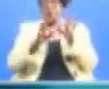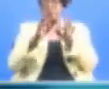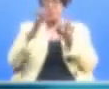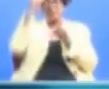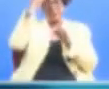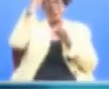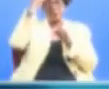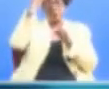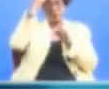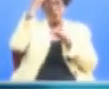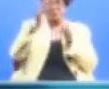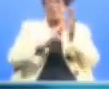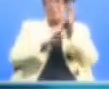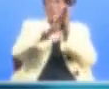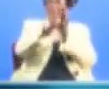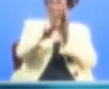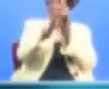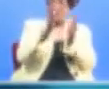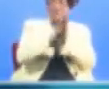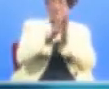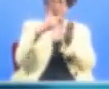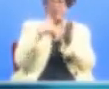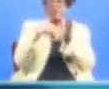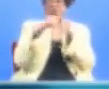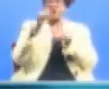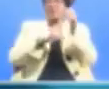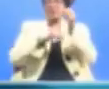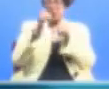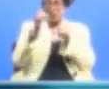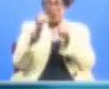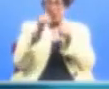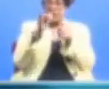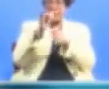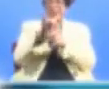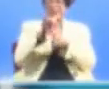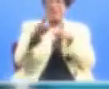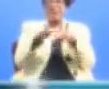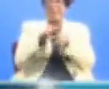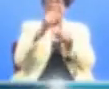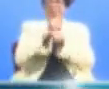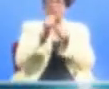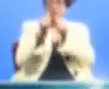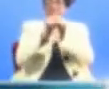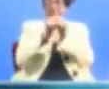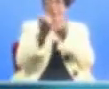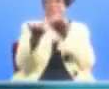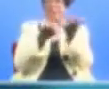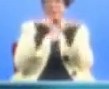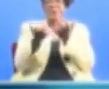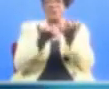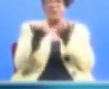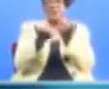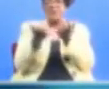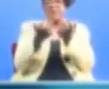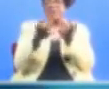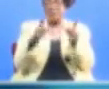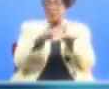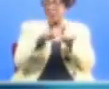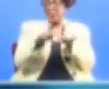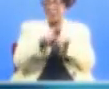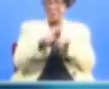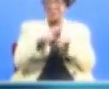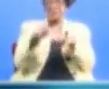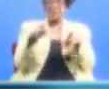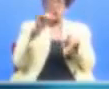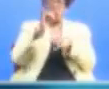ufunduj na miinu pamoja na juhi za pamoja dhidhdhoo MK Tano huo